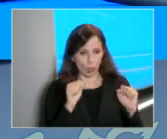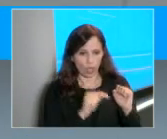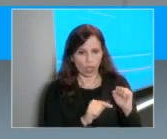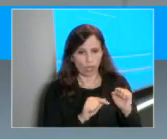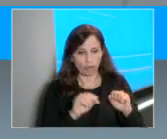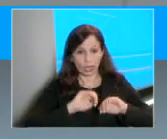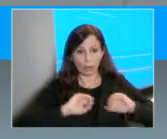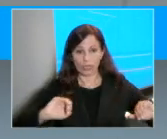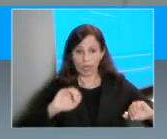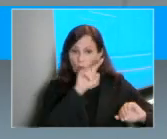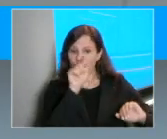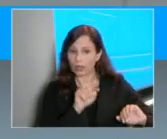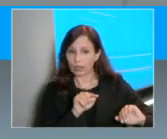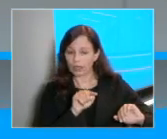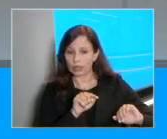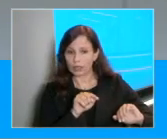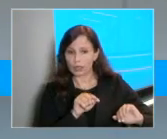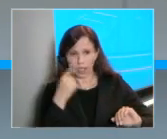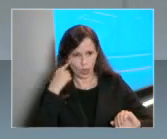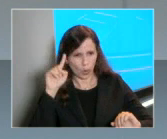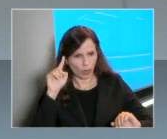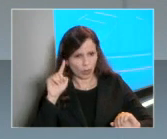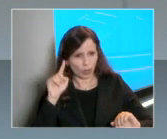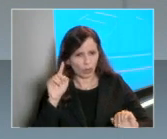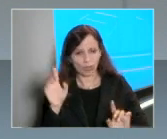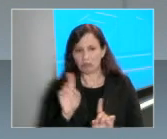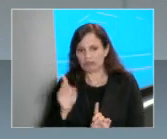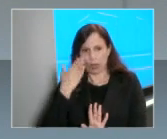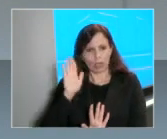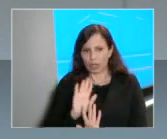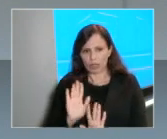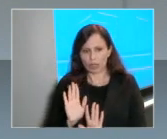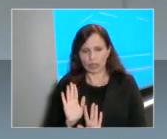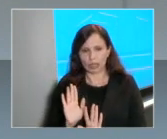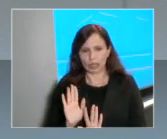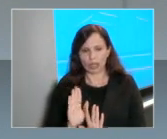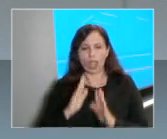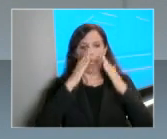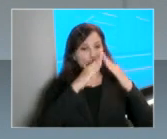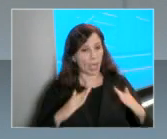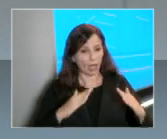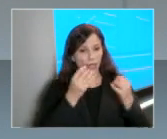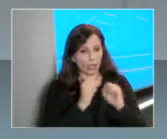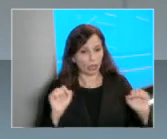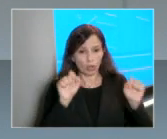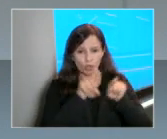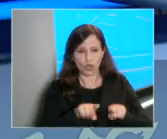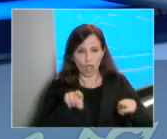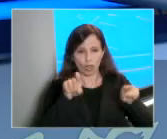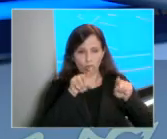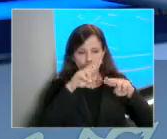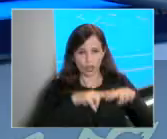למעשה יתפצל. זה נשמע לך הגיוני? אני לא מכיר את זה. לא מכיר דבר כזה. כלומר, אותו פורמט, אותה מתכונת.